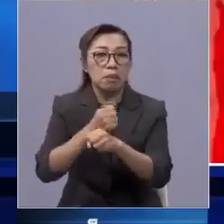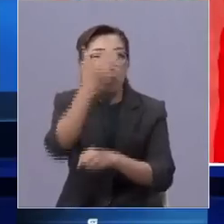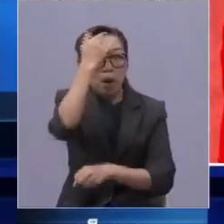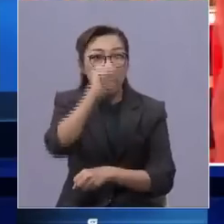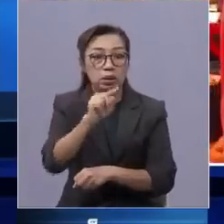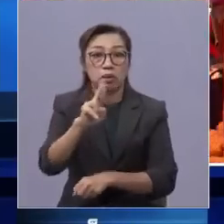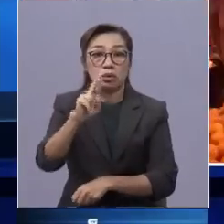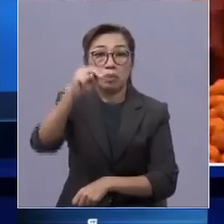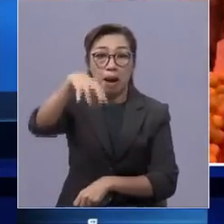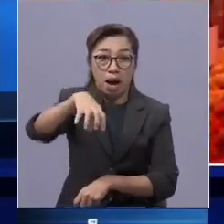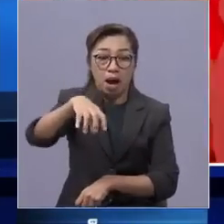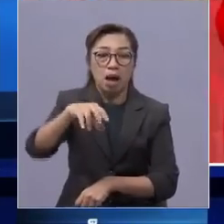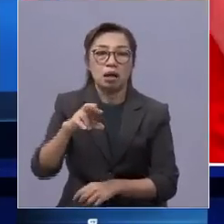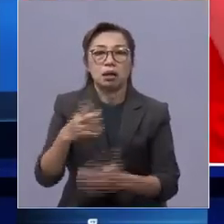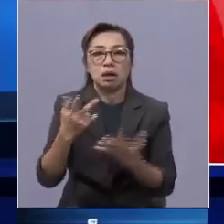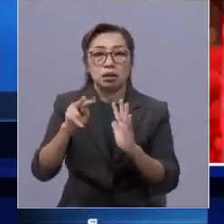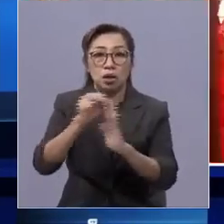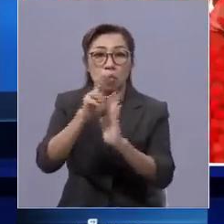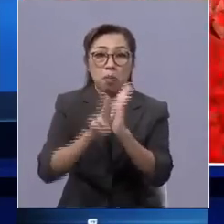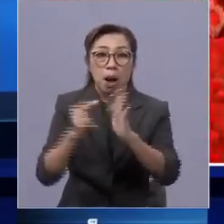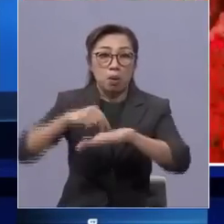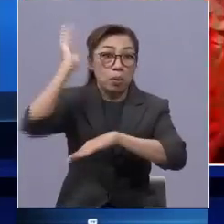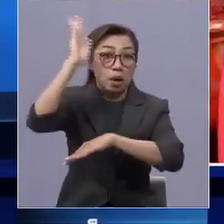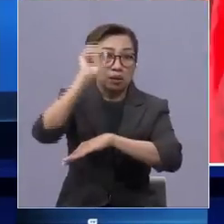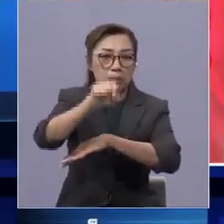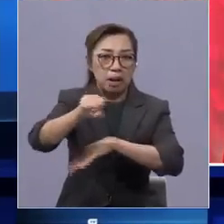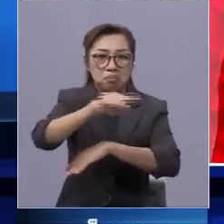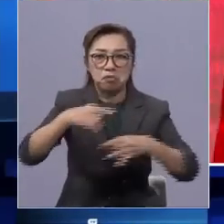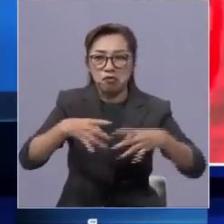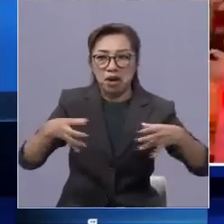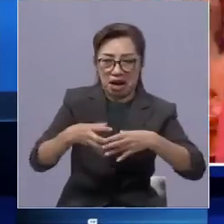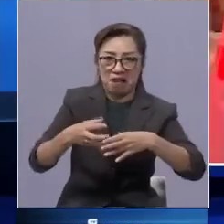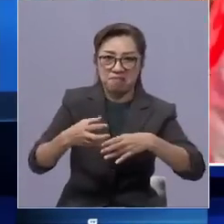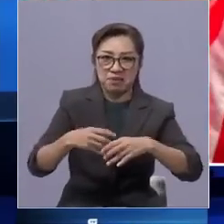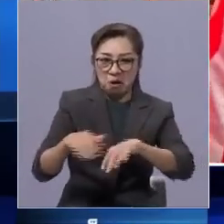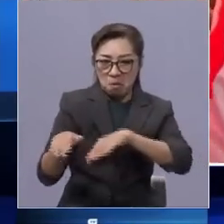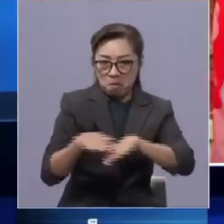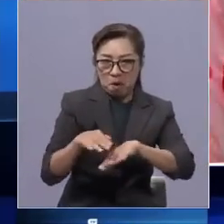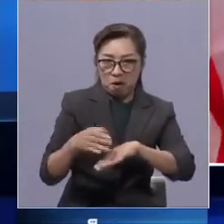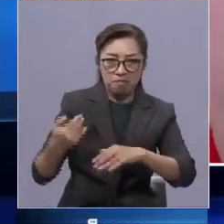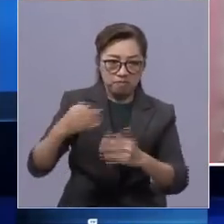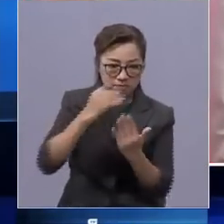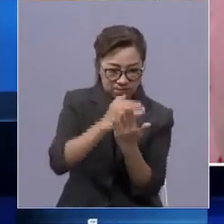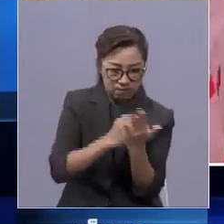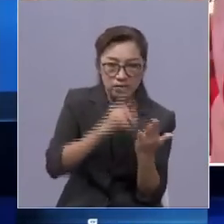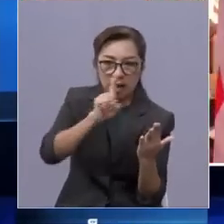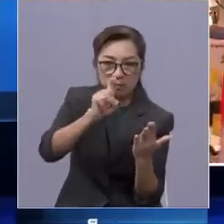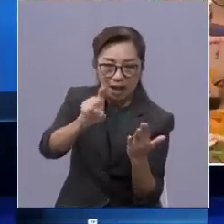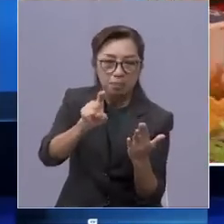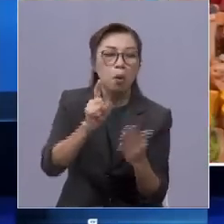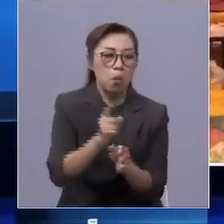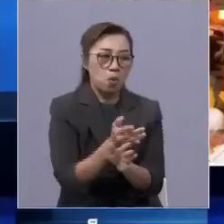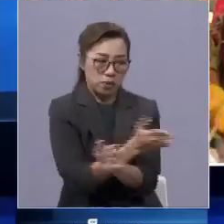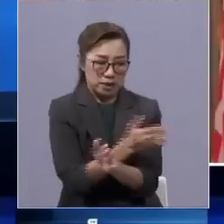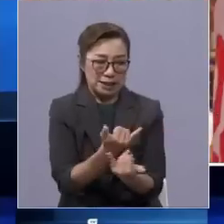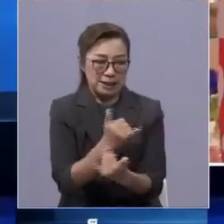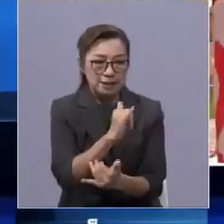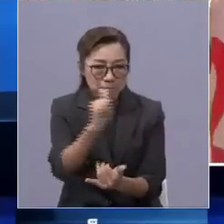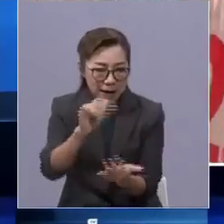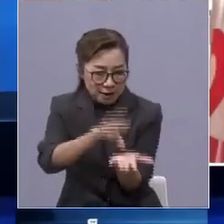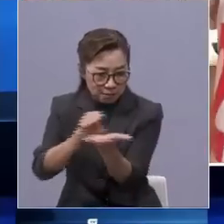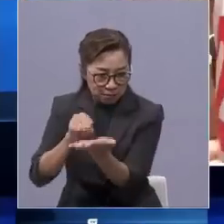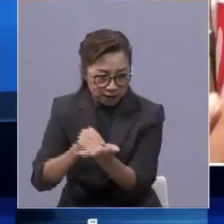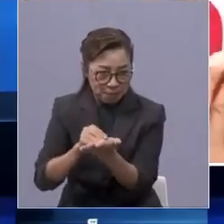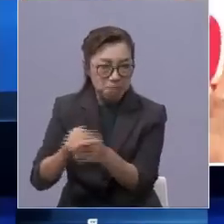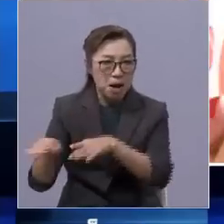แถลงนโยบายเนี่ยก็คงจะโดนอภิปรายจากฝ่ายค้านค่อนข้างมากคงจะต้องเตรียมข้อมูลกันไว้สักนิดหนึ่งนะครับในส่วนของรัฐมนตรีอีกท่าน